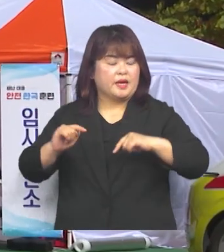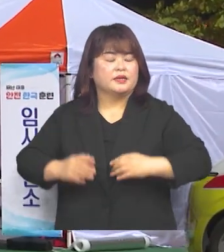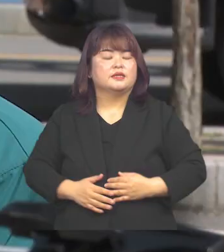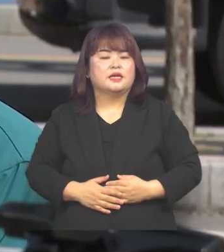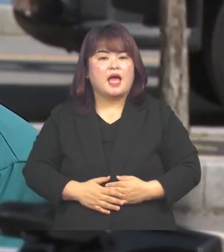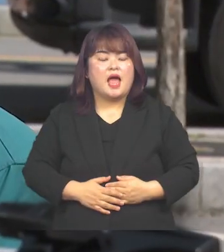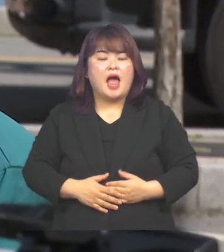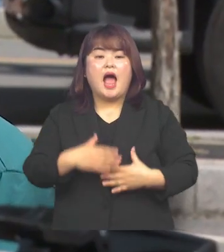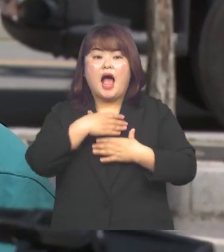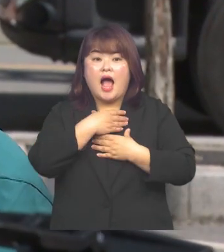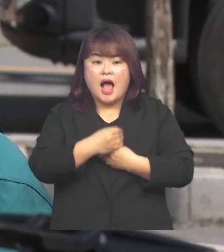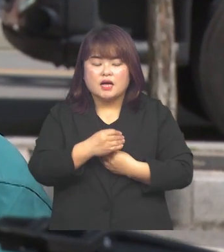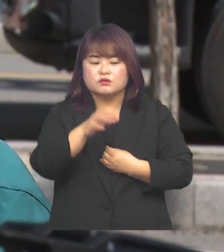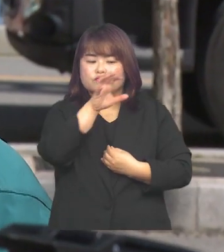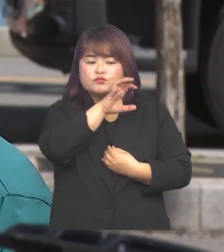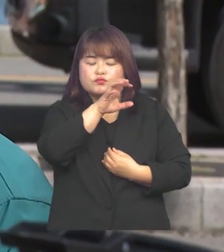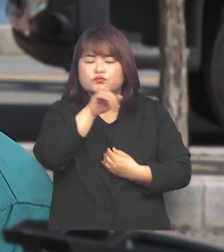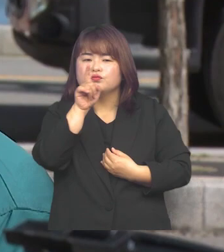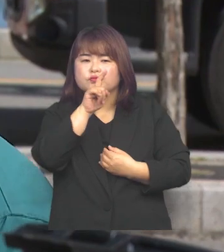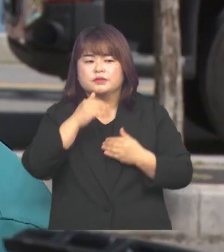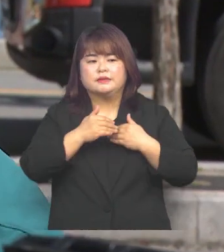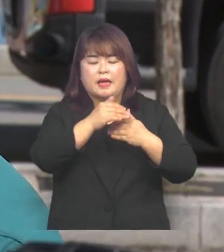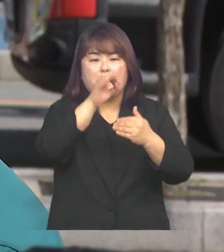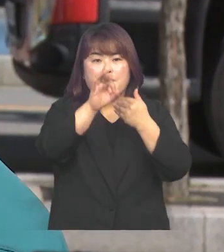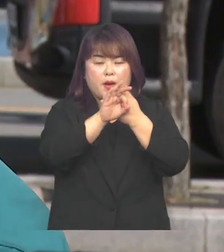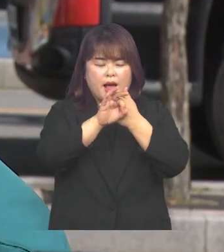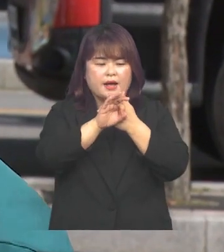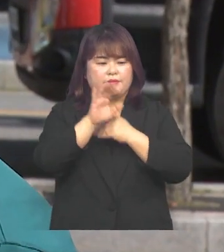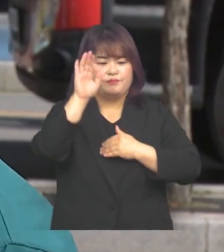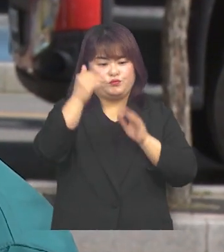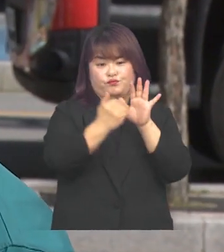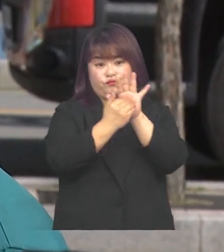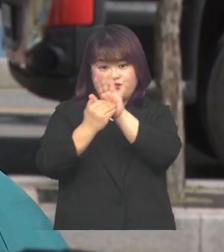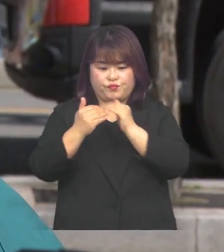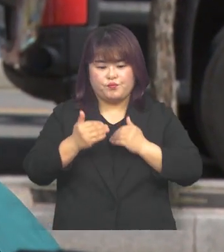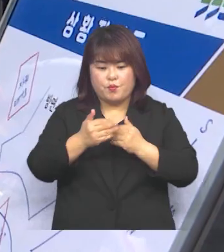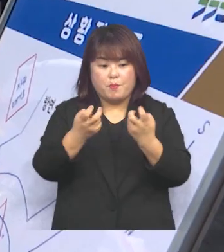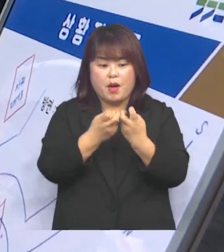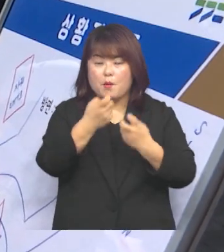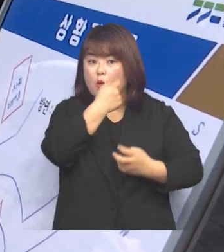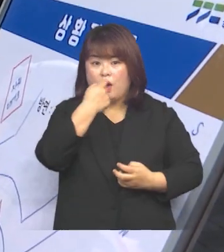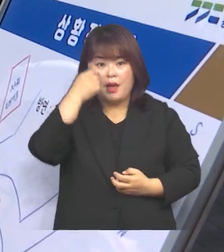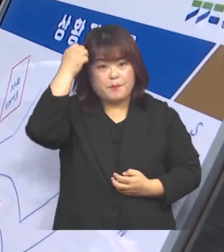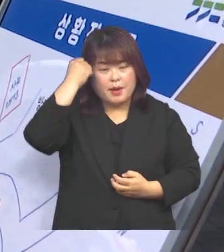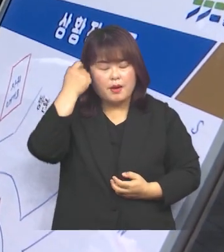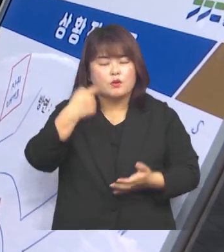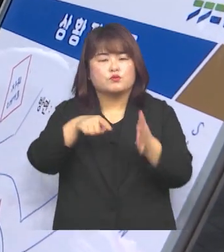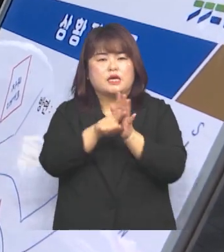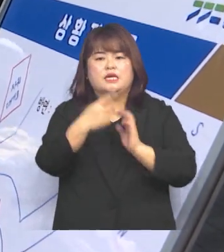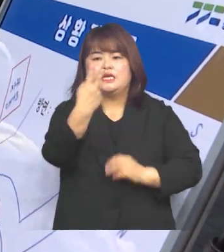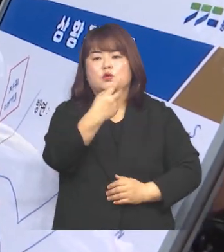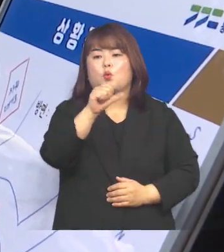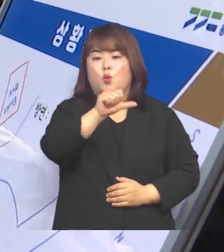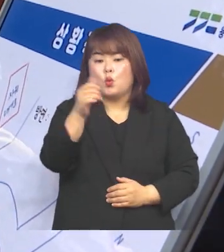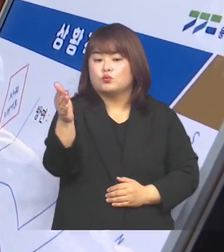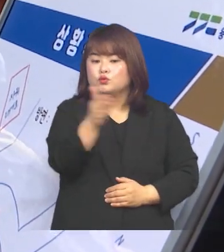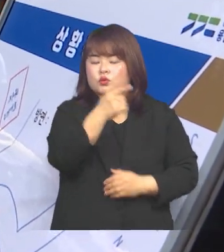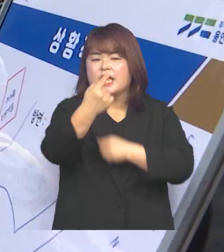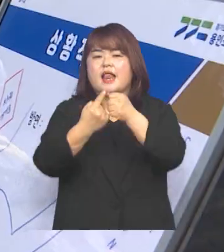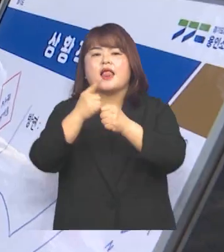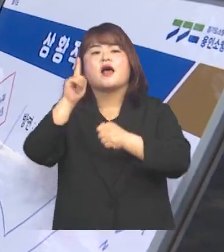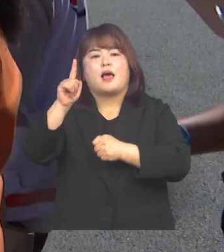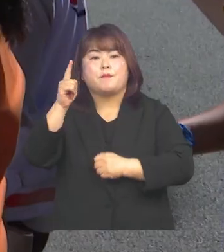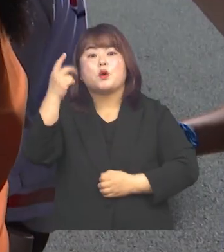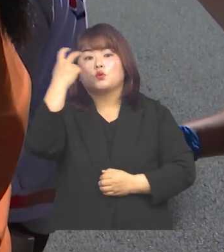참여했습니다. 안전항복 훈련은 재난관리 책임관의 재난대응 과정 전반에 대한 점검과 임무 숙지를 위해 2005년부터